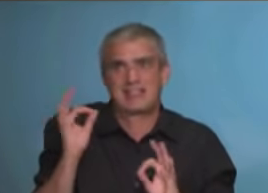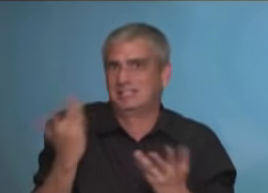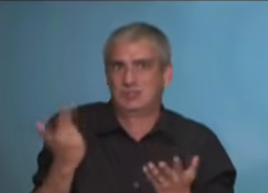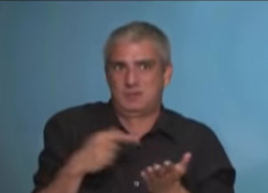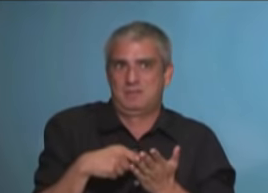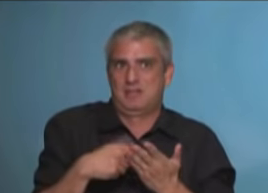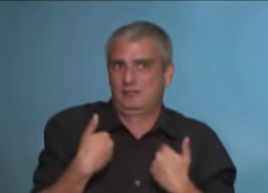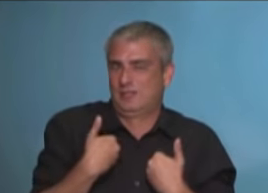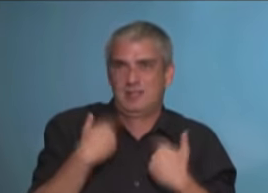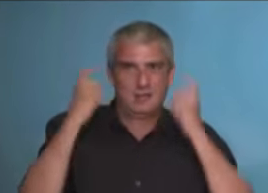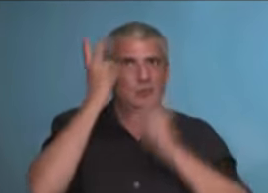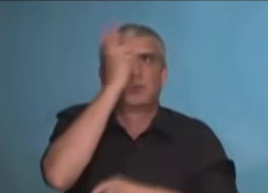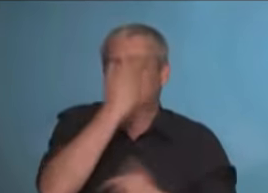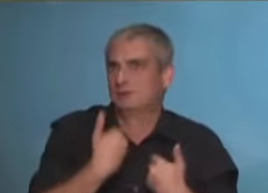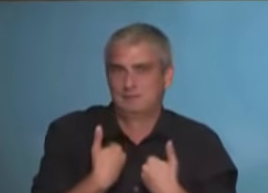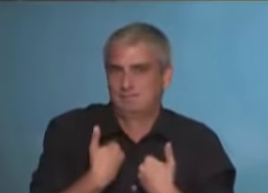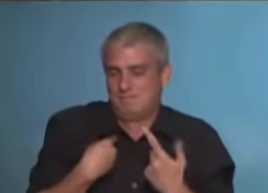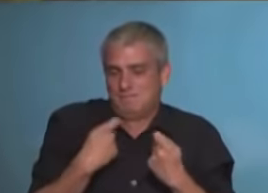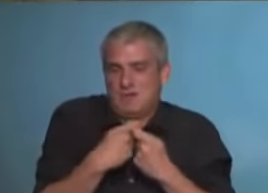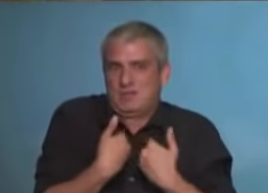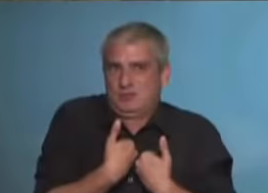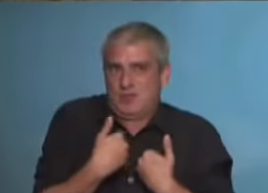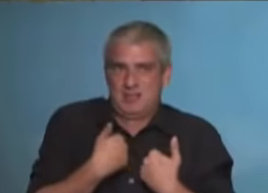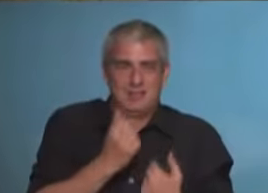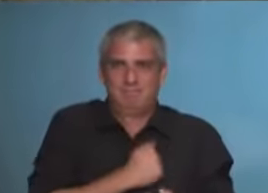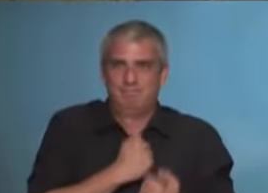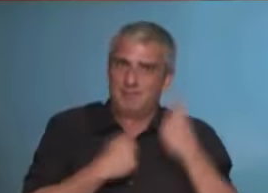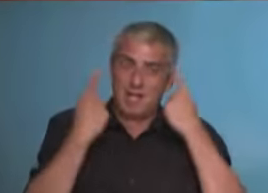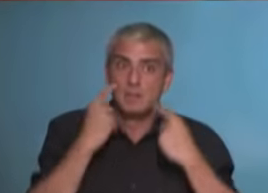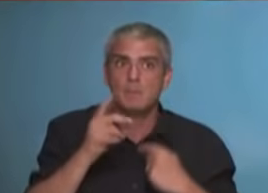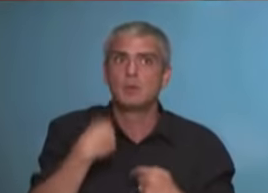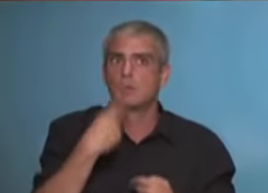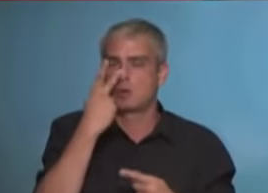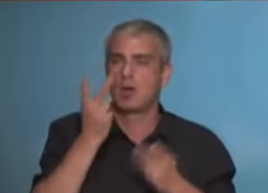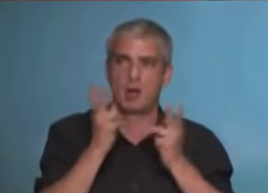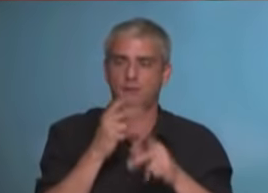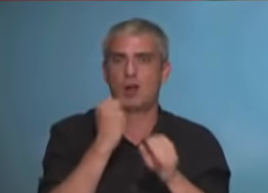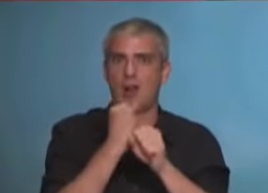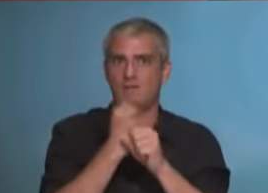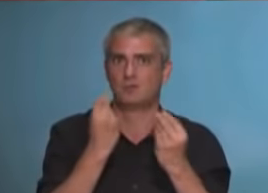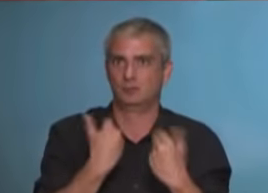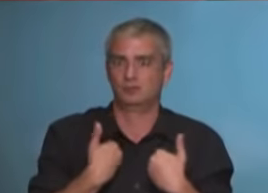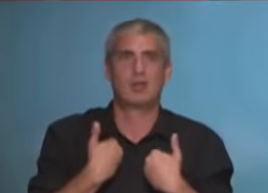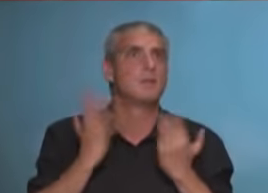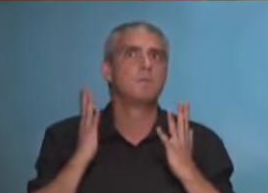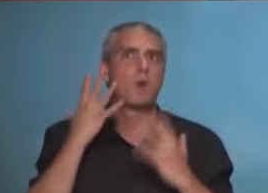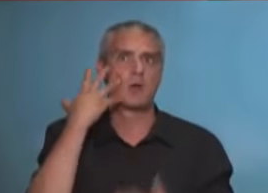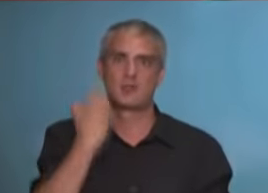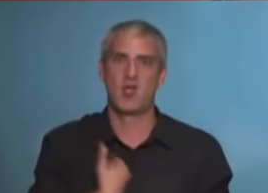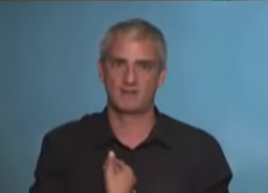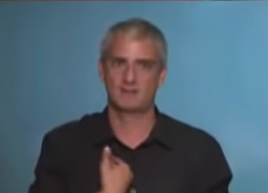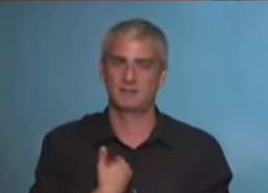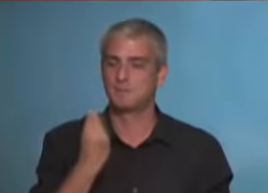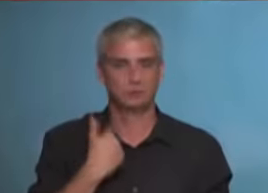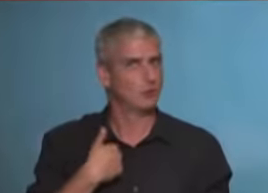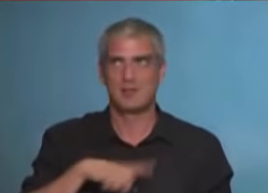אני, דיזני זה בכלל בחול, ומה הקשר שלי, כאילו, בתור חרדית לדיזני. פתאום אני רואה שיש לי את האפשרות לעבוד במשהו שאני מאוד אוהבת. ומשהו